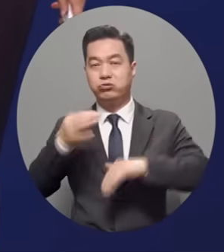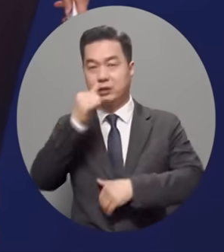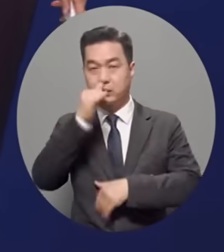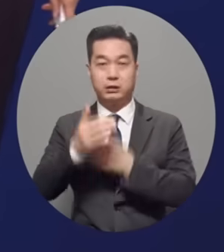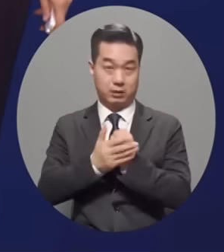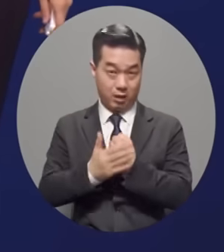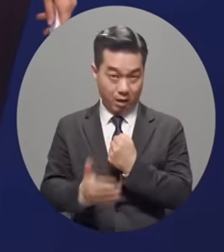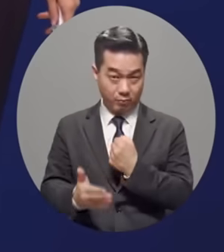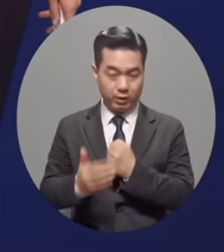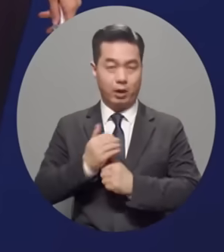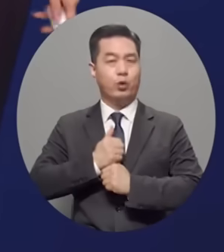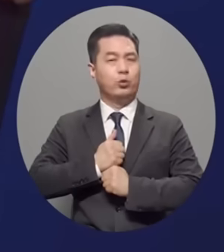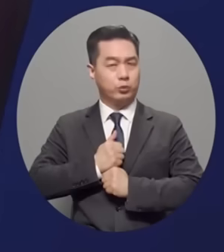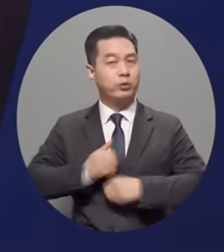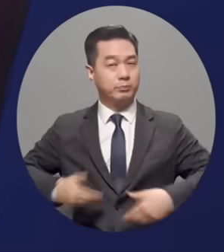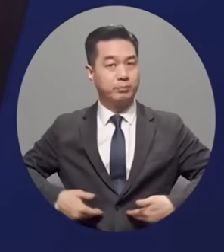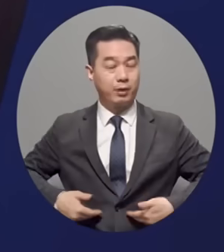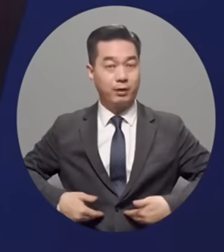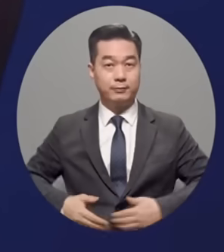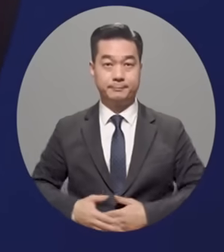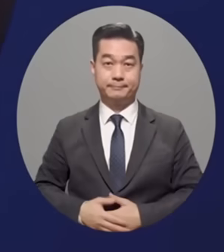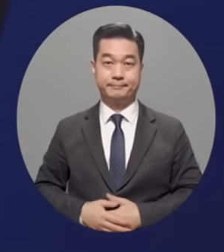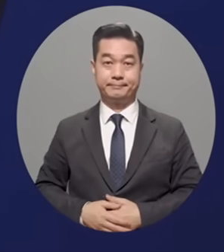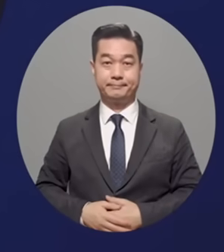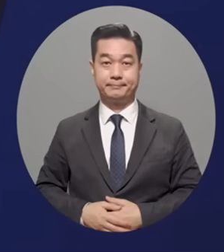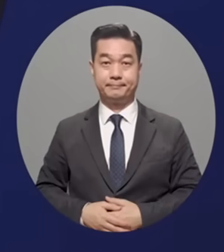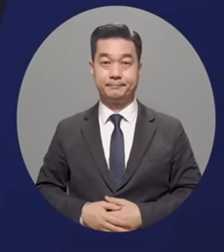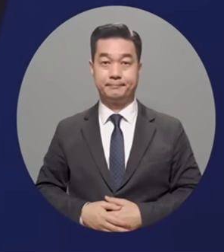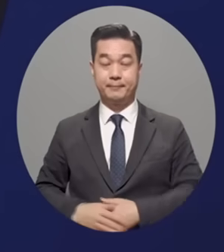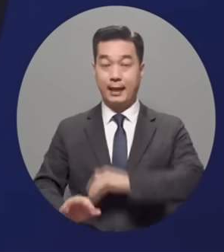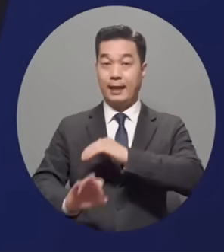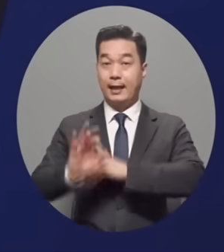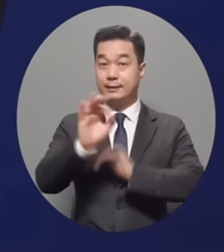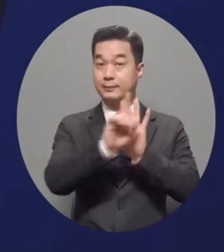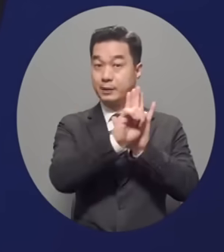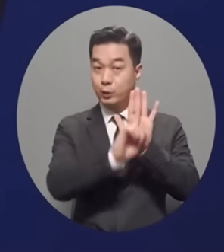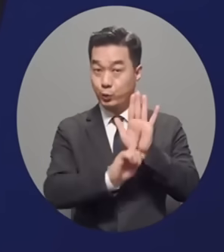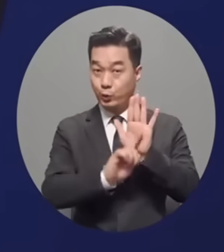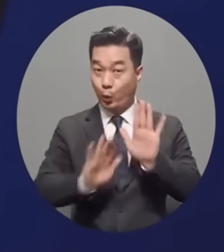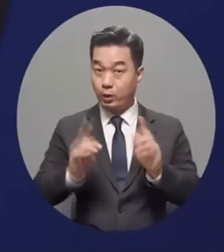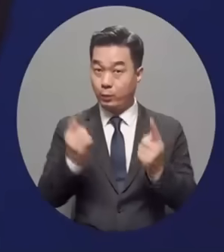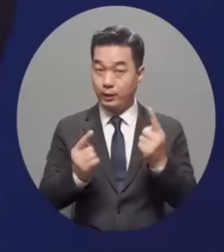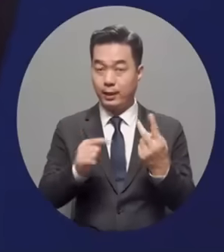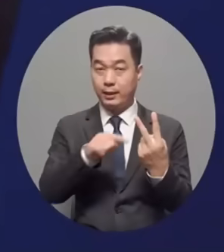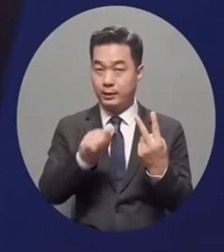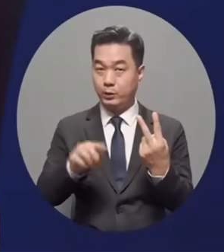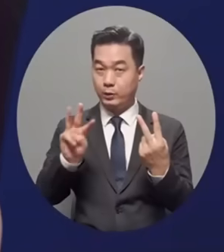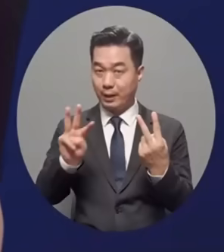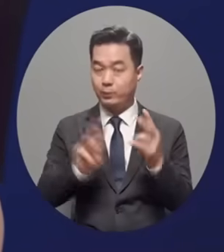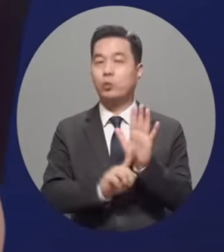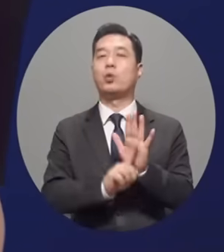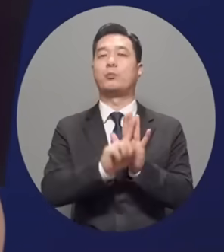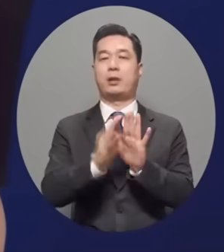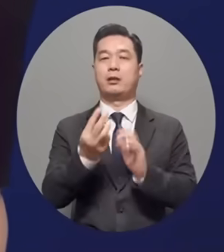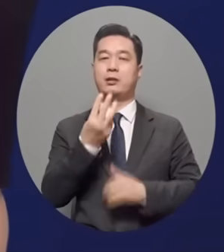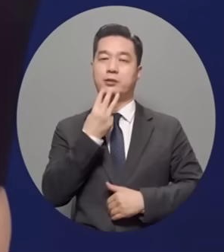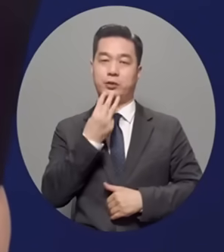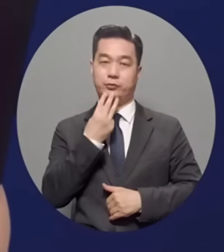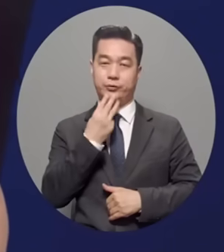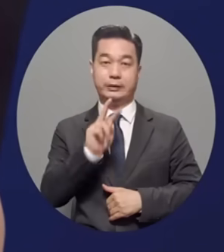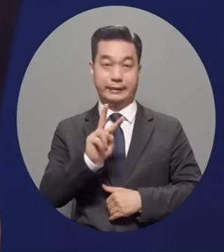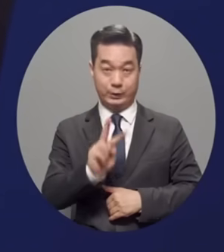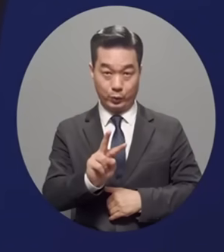있습니다. 안전사고에 각별히 유의를 하셔야겠습니다. 아침 최저기온은 오늘보다 2, 3도가량 높겠는데요. 서울의 최저기온